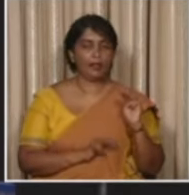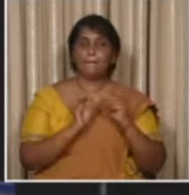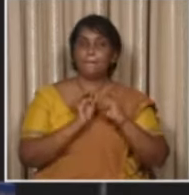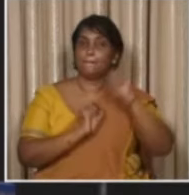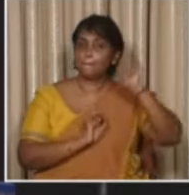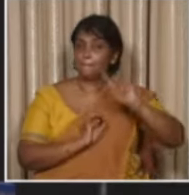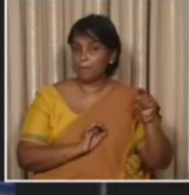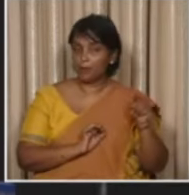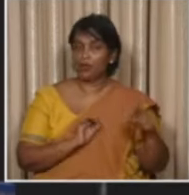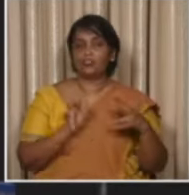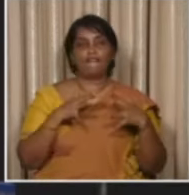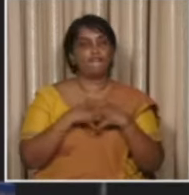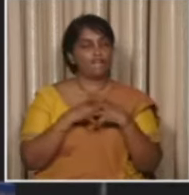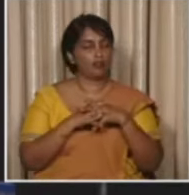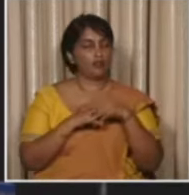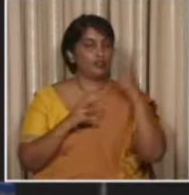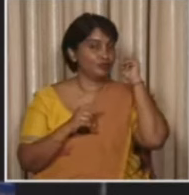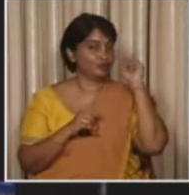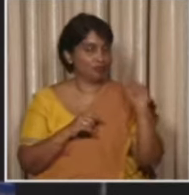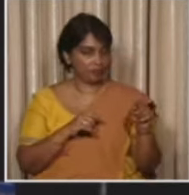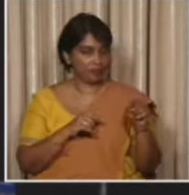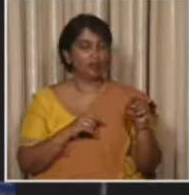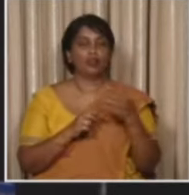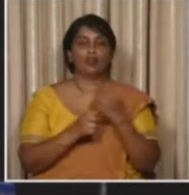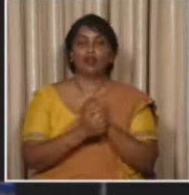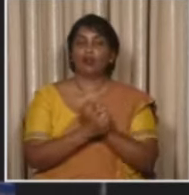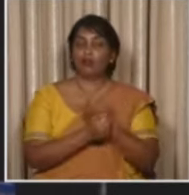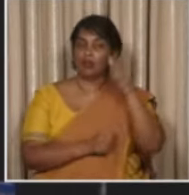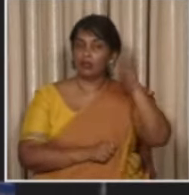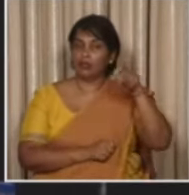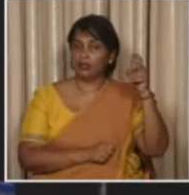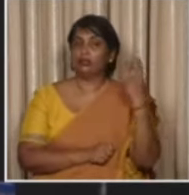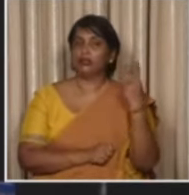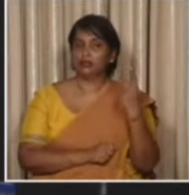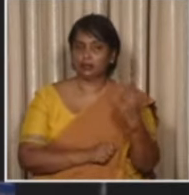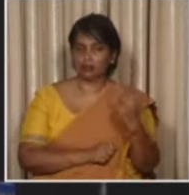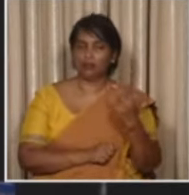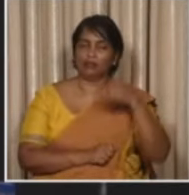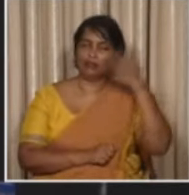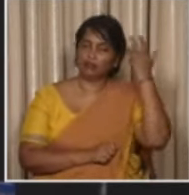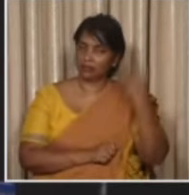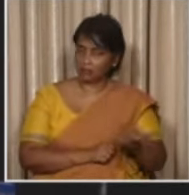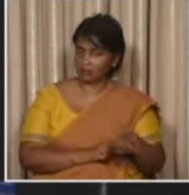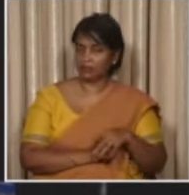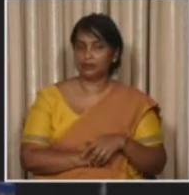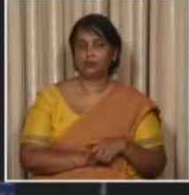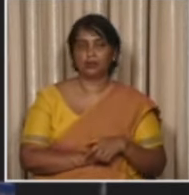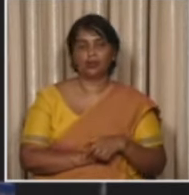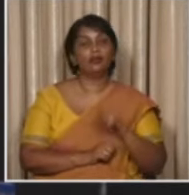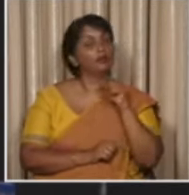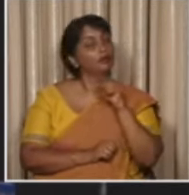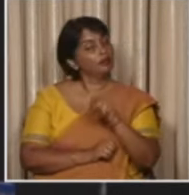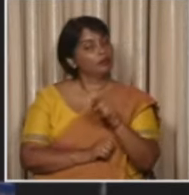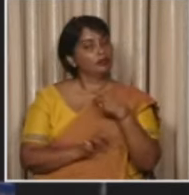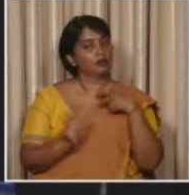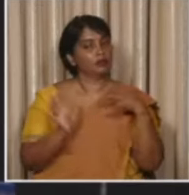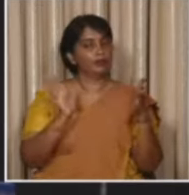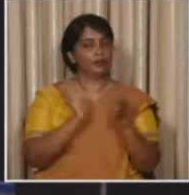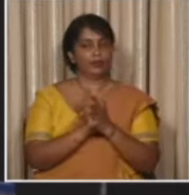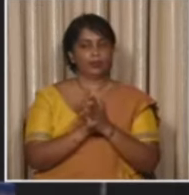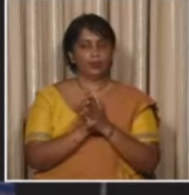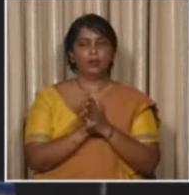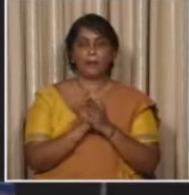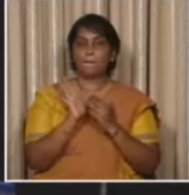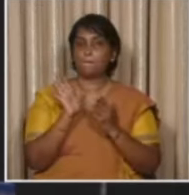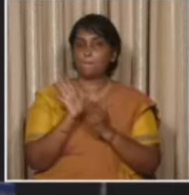മടക്കലപ്പുവേ വൗനത്യു സിദ്ധിയ ദി പോലീസ് നിലധാരീൻ ദെദനെക് മരണയുടെ പത്തെനോ ഏകത്തെക്ക